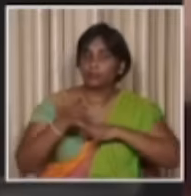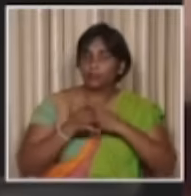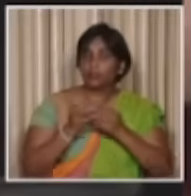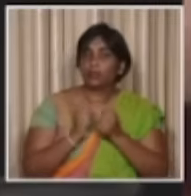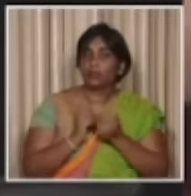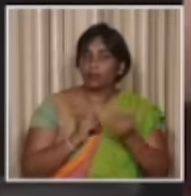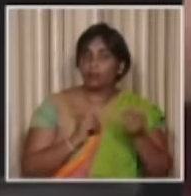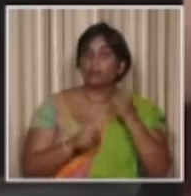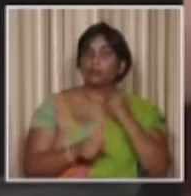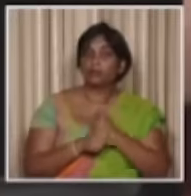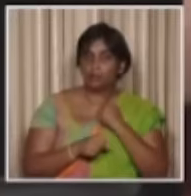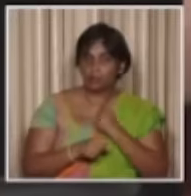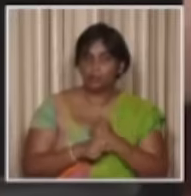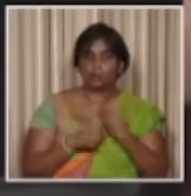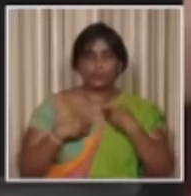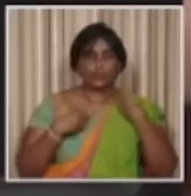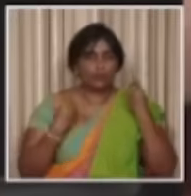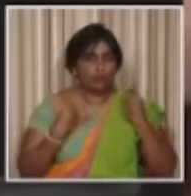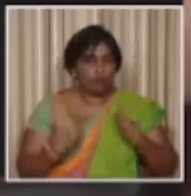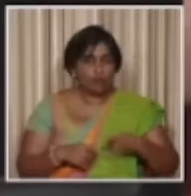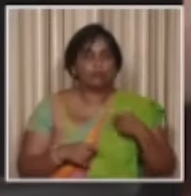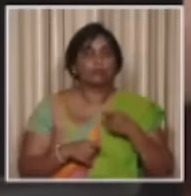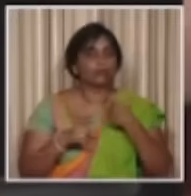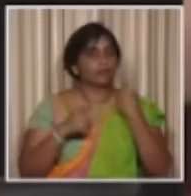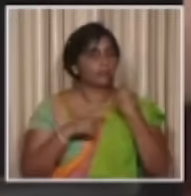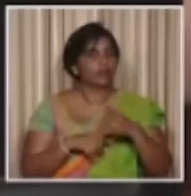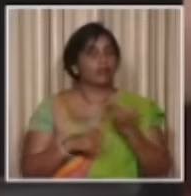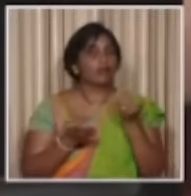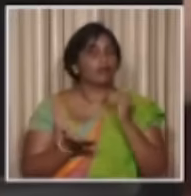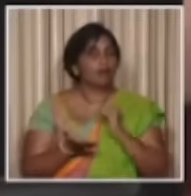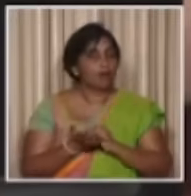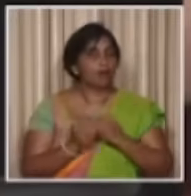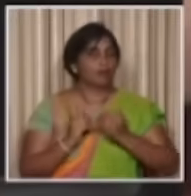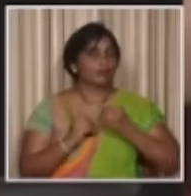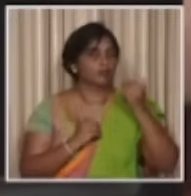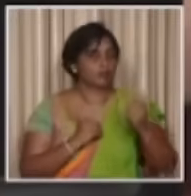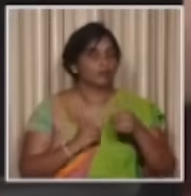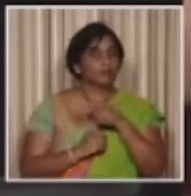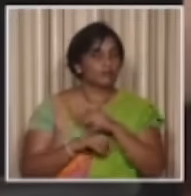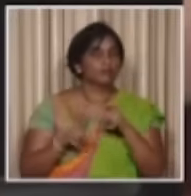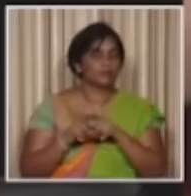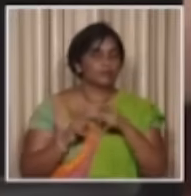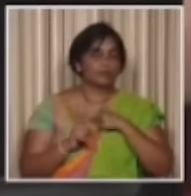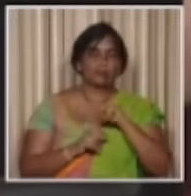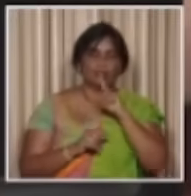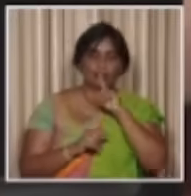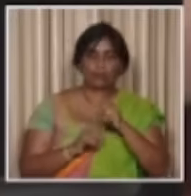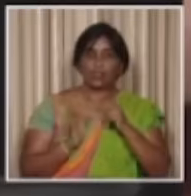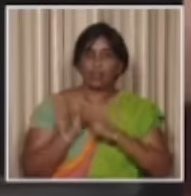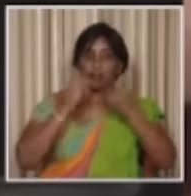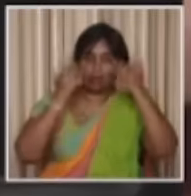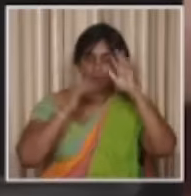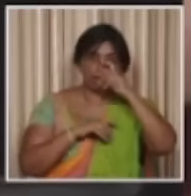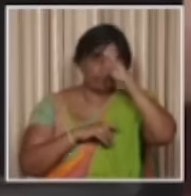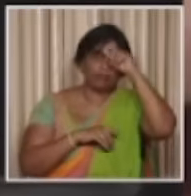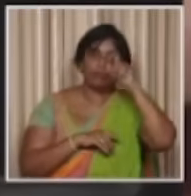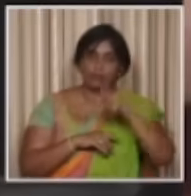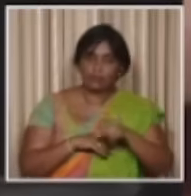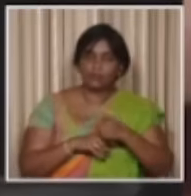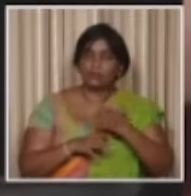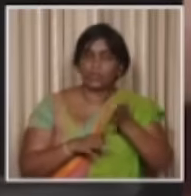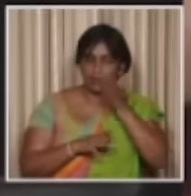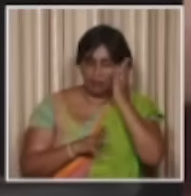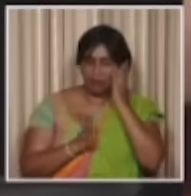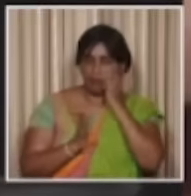ක්‍රියාත්මක කරන්න ආණ්ඩුව අසමත් වෙන හිත නේද ආයිත් මේක රිපීට් උනේ. එහෙනම් මම අහනවා නාමල් රාජපක්ෂ මන්ත්‍රීවරයා නිදාගෙන